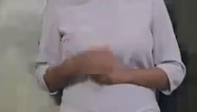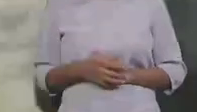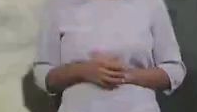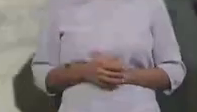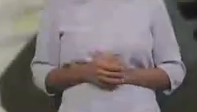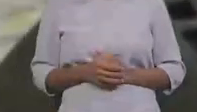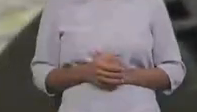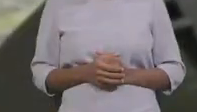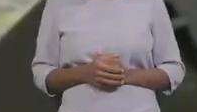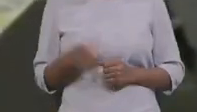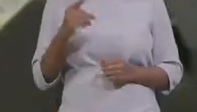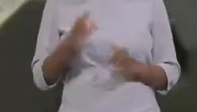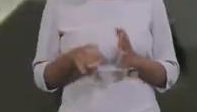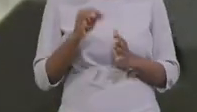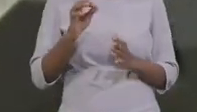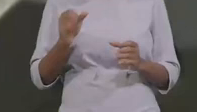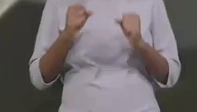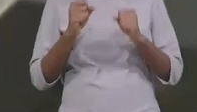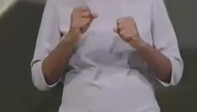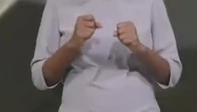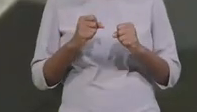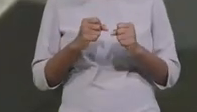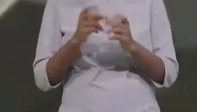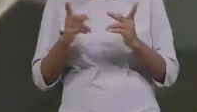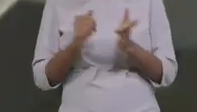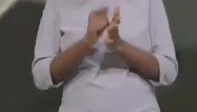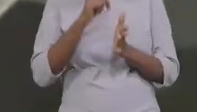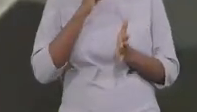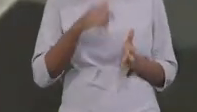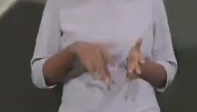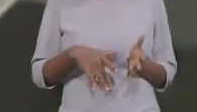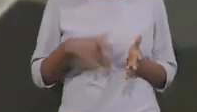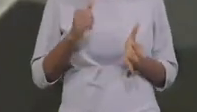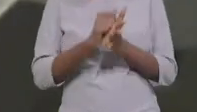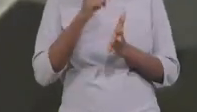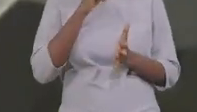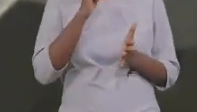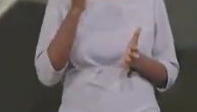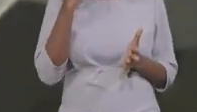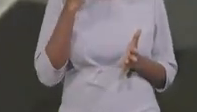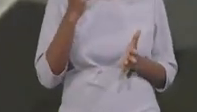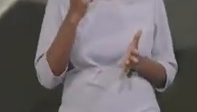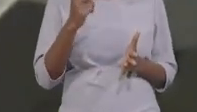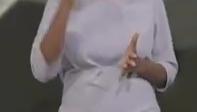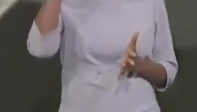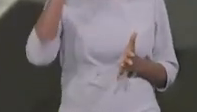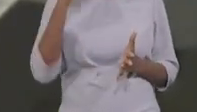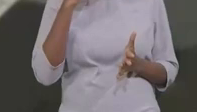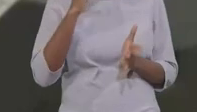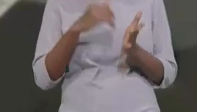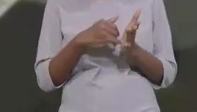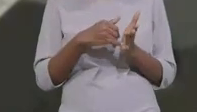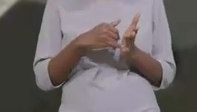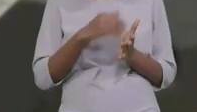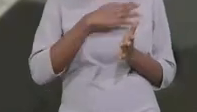Et la victoire dans le monde spirituel que vous ne sentez pas, que vous ne voyez pas, lui